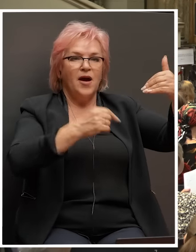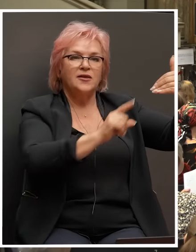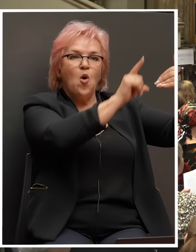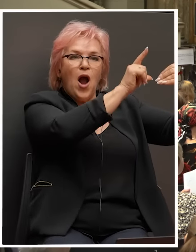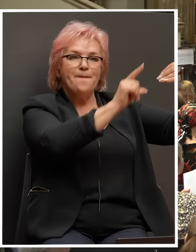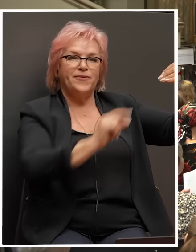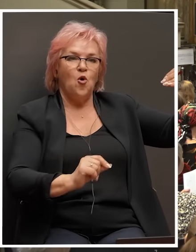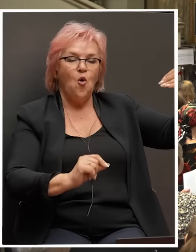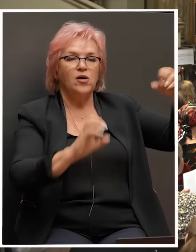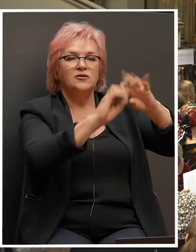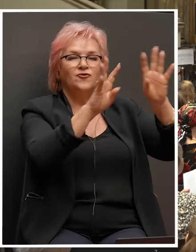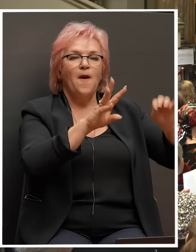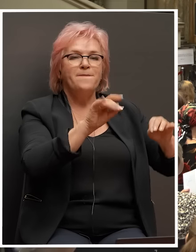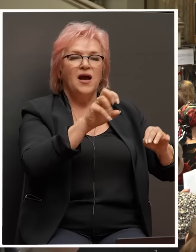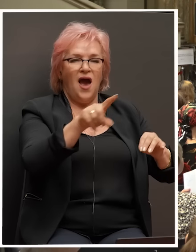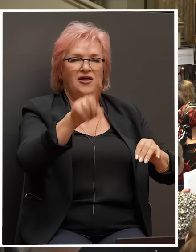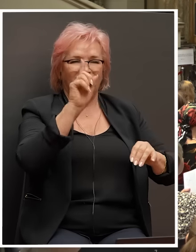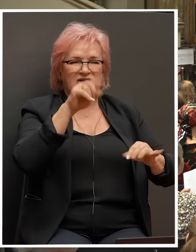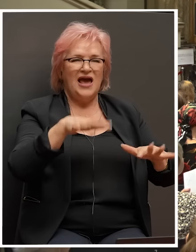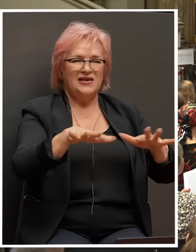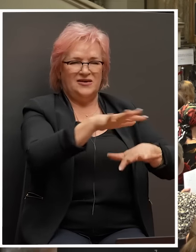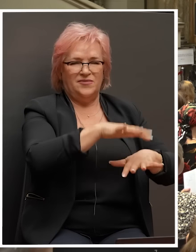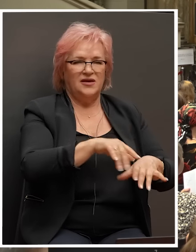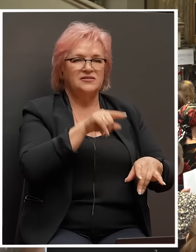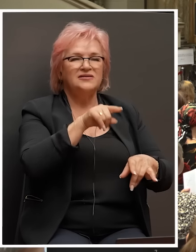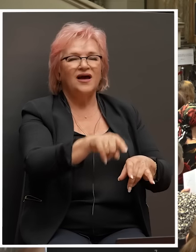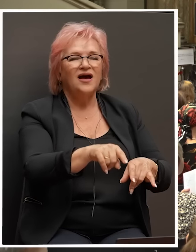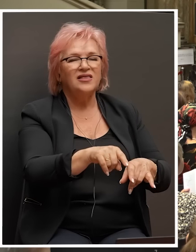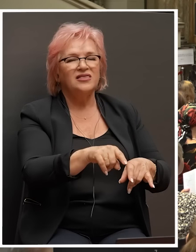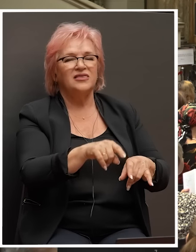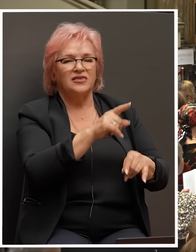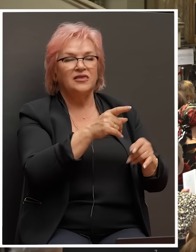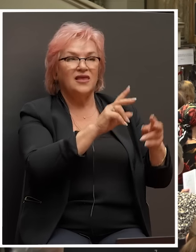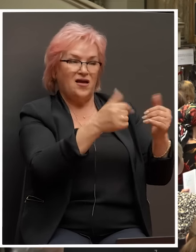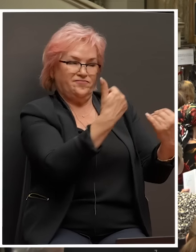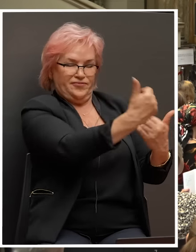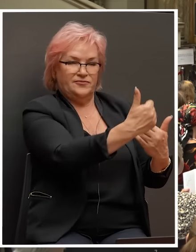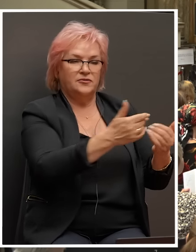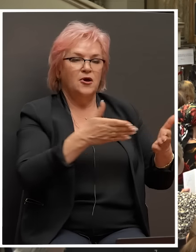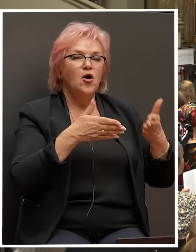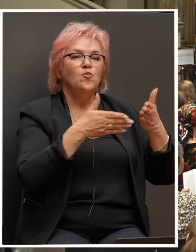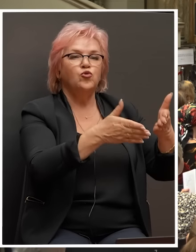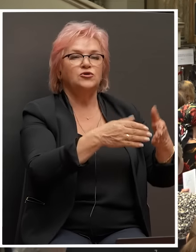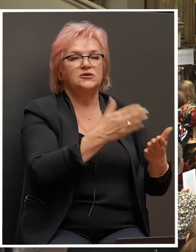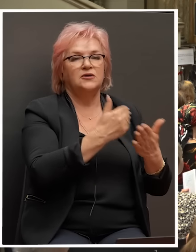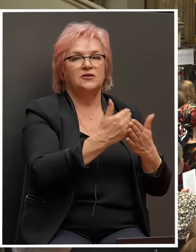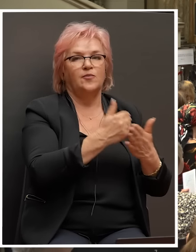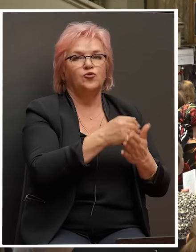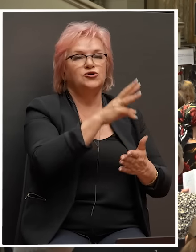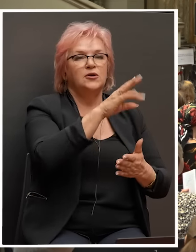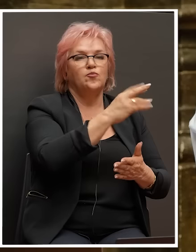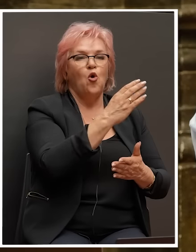Михаила. Точки его вы знаете, вы просто не знаете, что это точка конкретно пути святого Михаила. Ну, например,